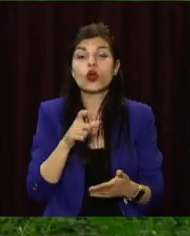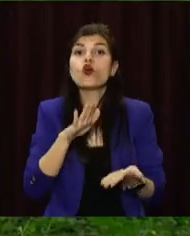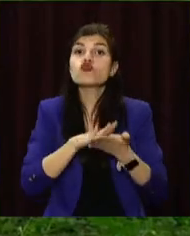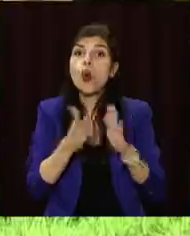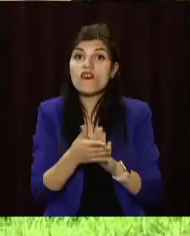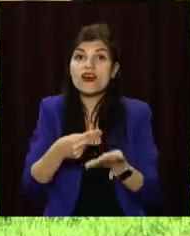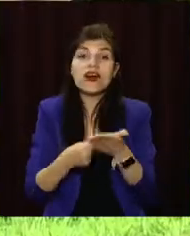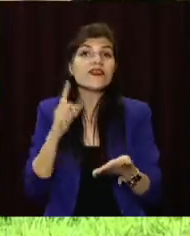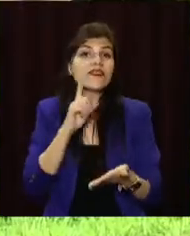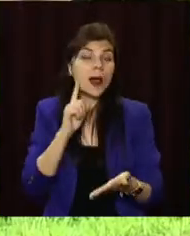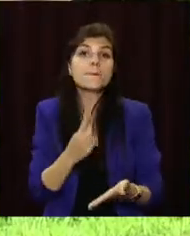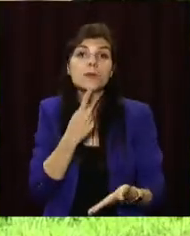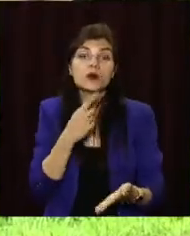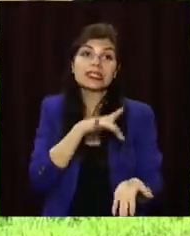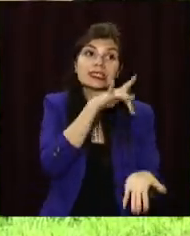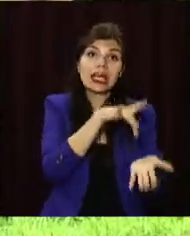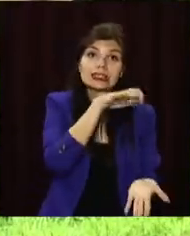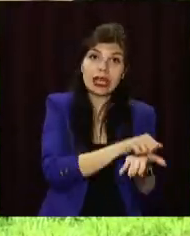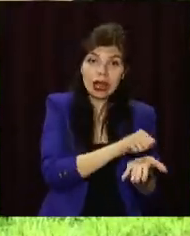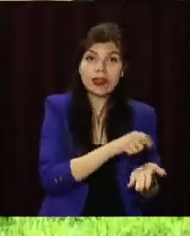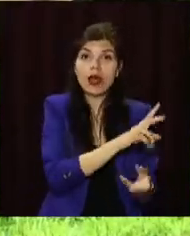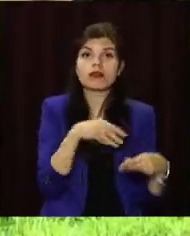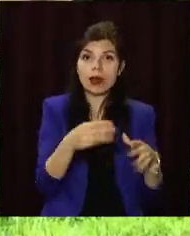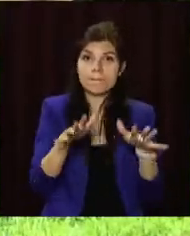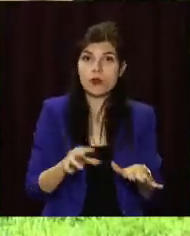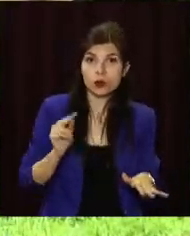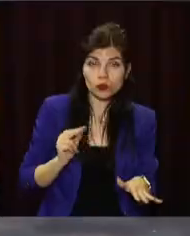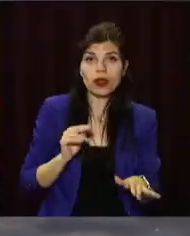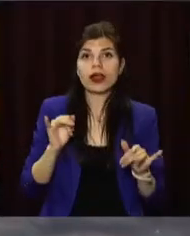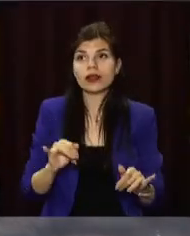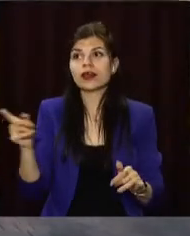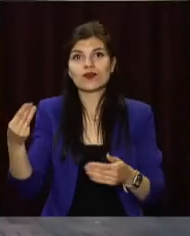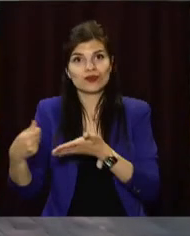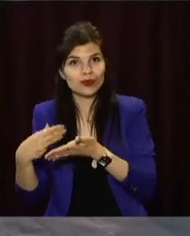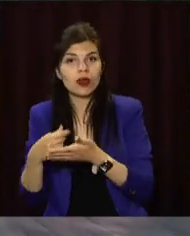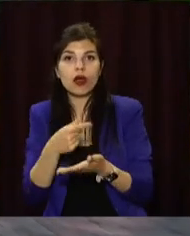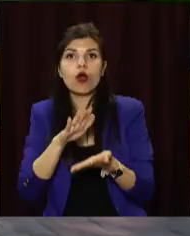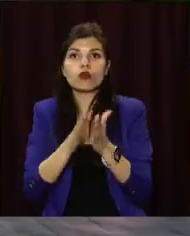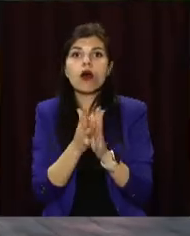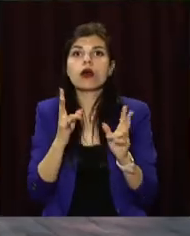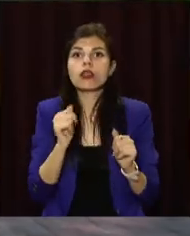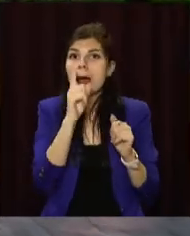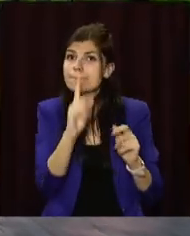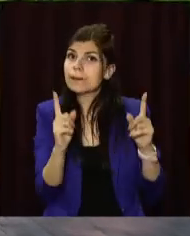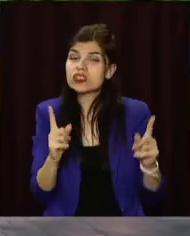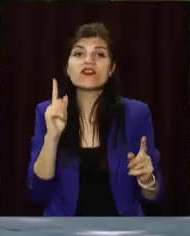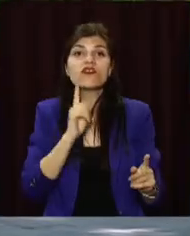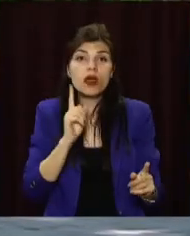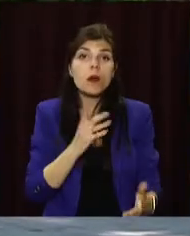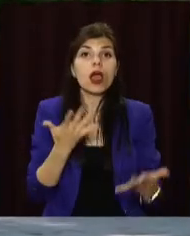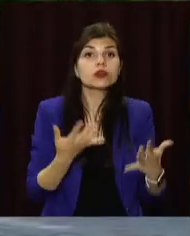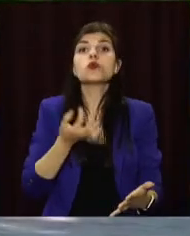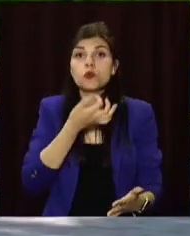між підприємством та центром зайнятості про надання робочих місць та отримання коштів укладатимуть на місяць. У разі потреби